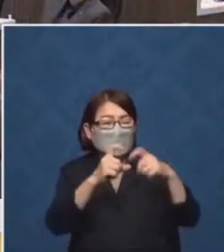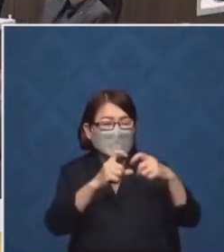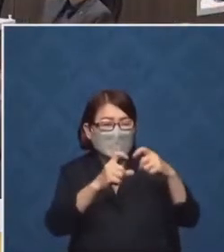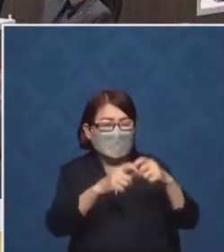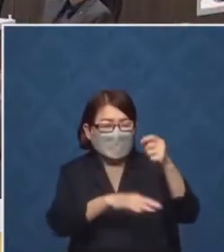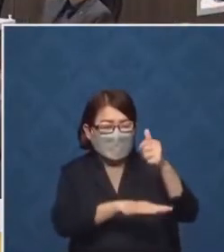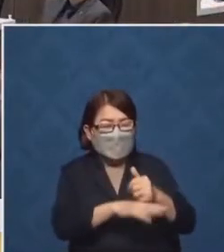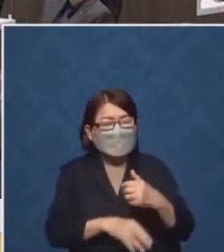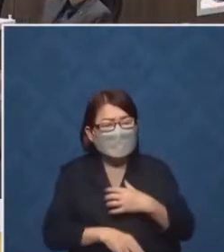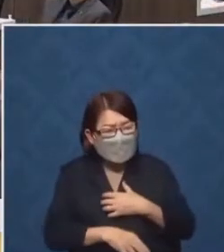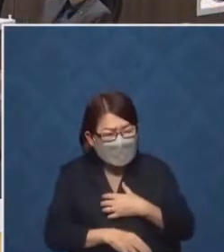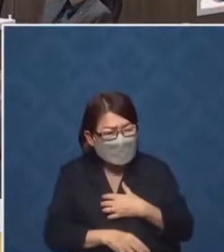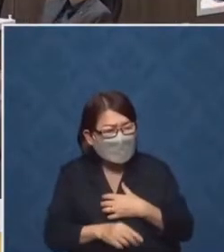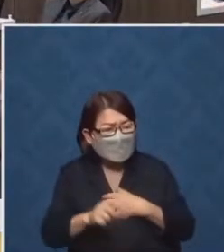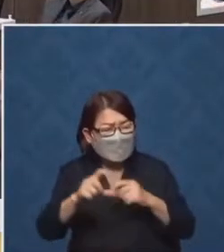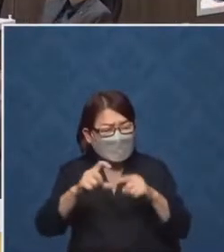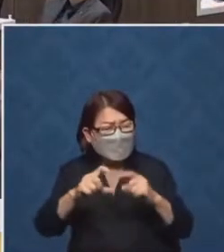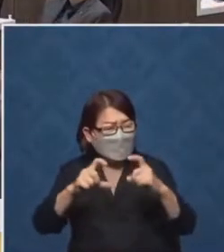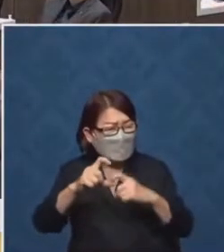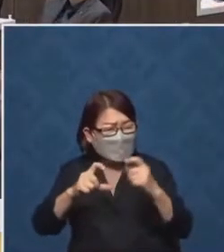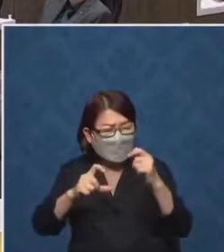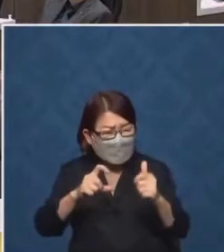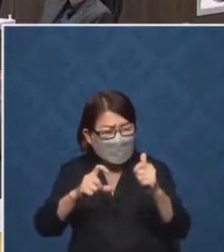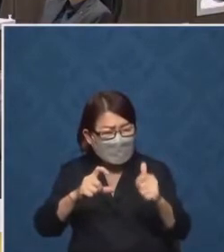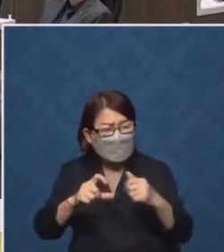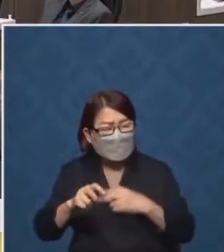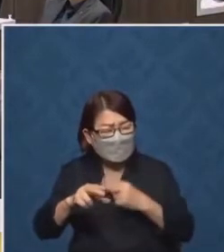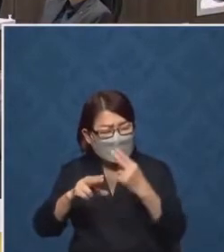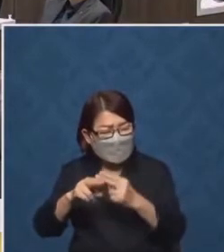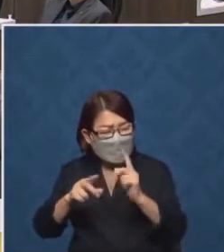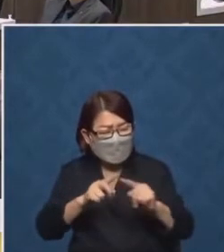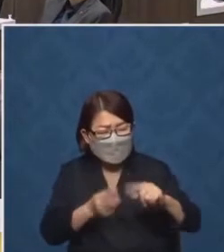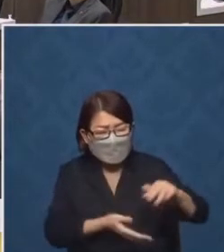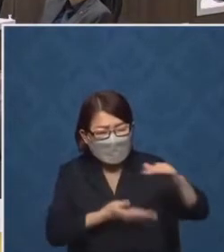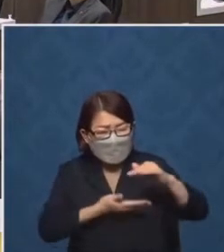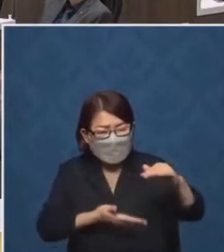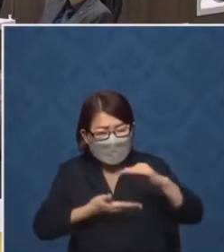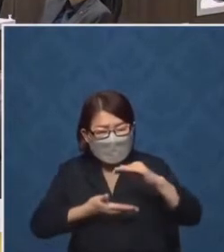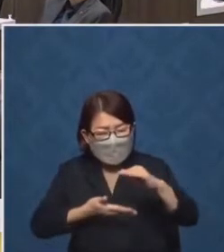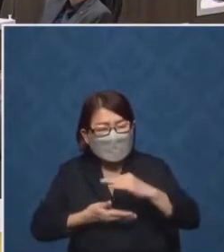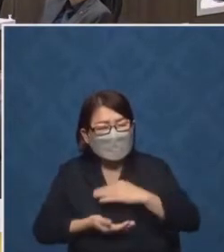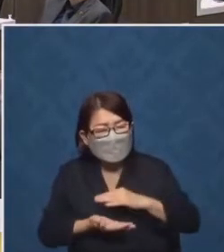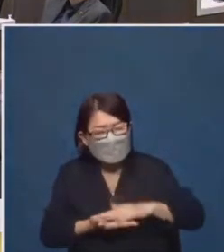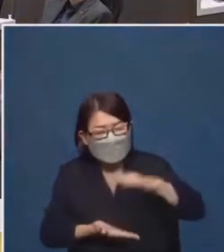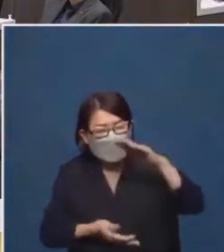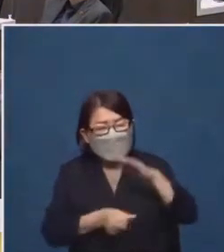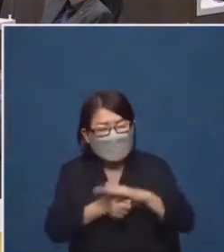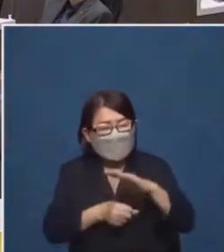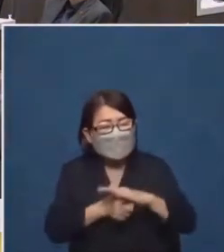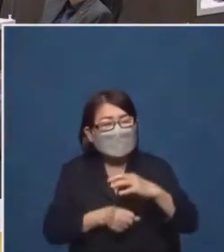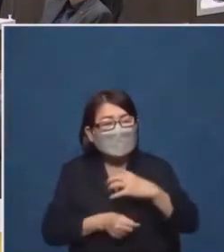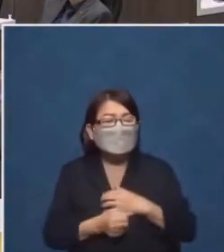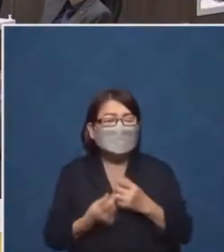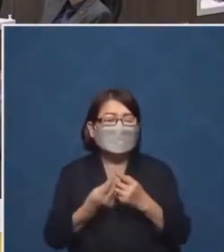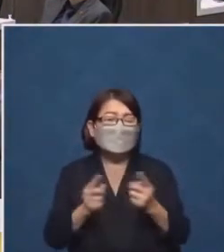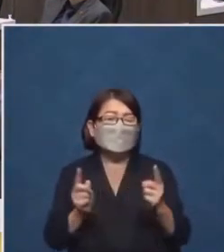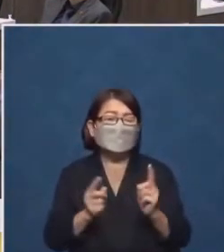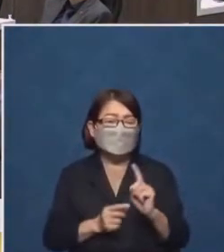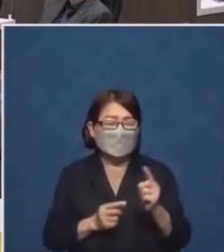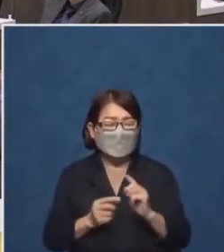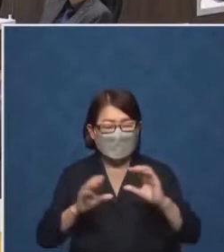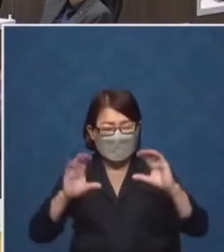allกคนต้องการวัคซีนขุนภาพทกคนต้กวัซีนที่หลากหลายทุกคนต้องการวัซีนทพอเพียงแต่รัฐบาลไย